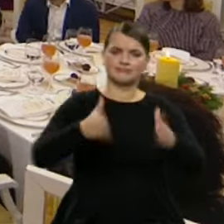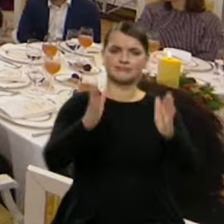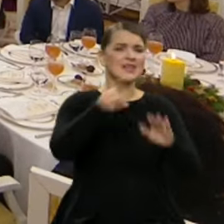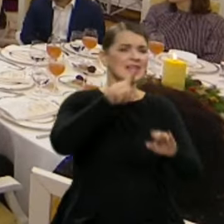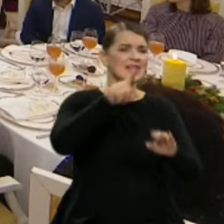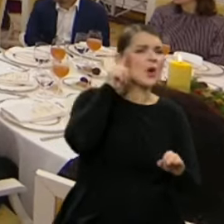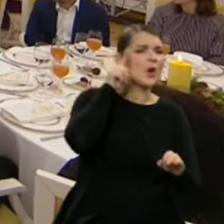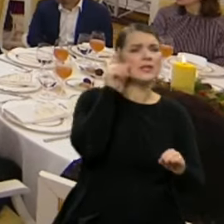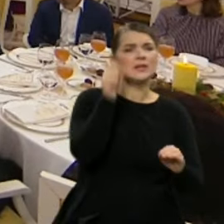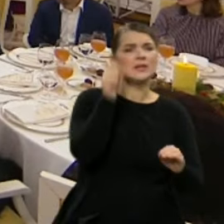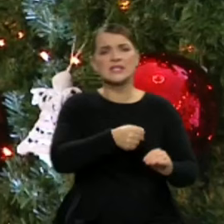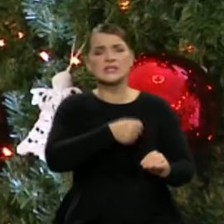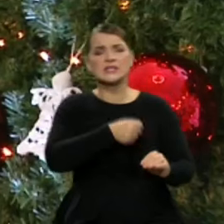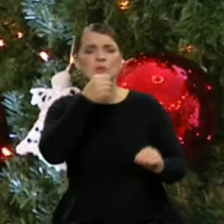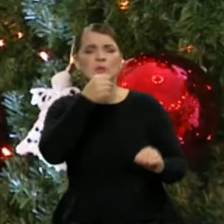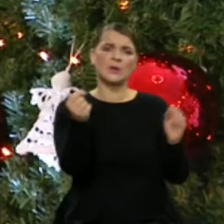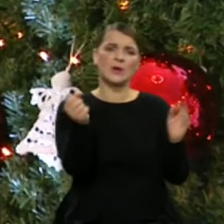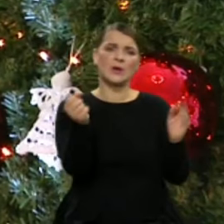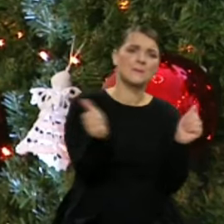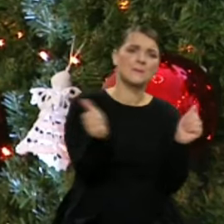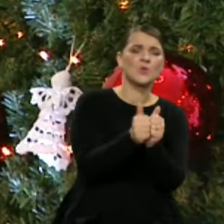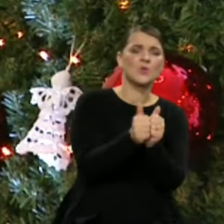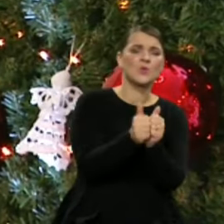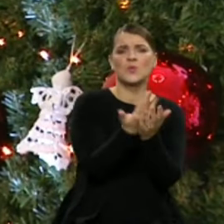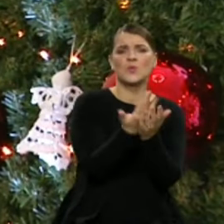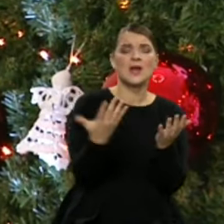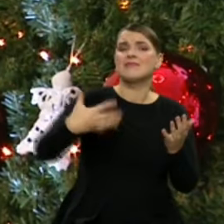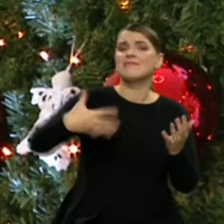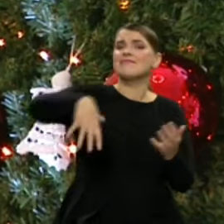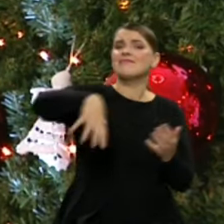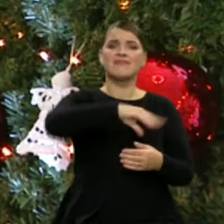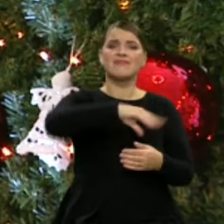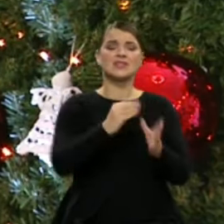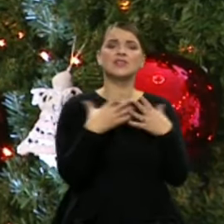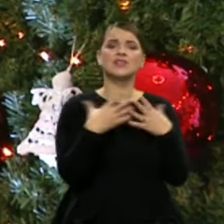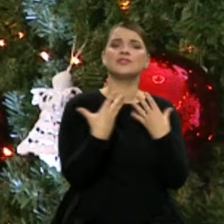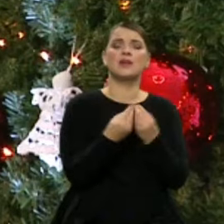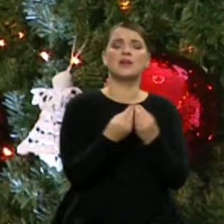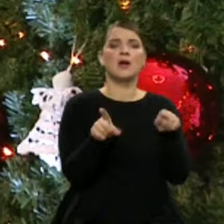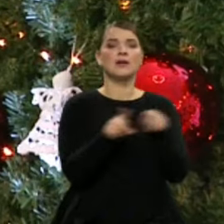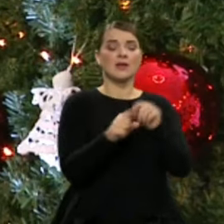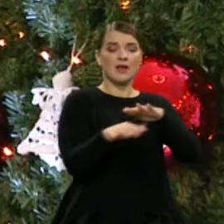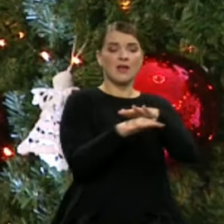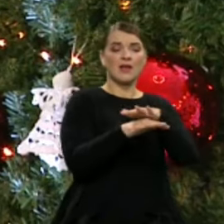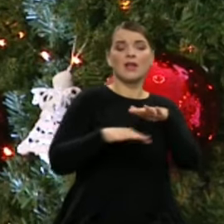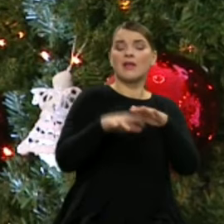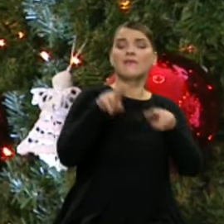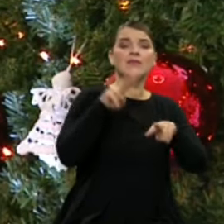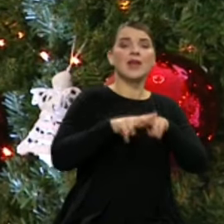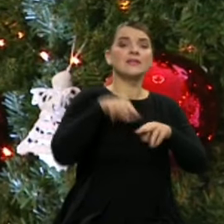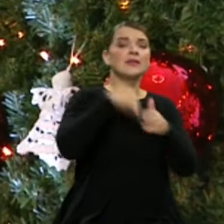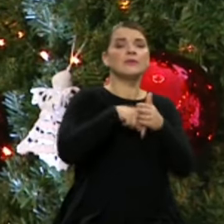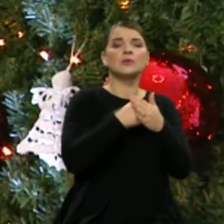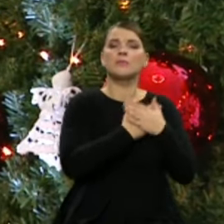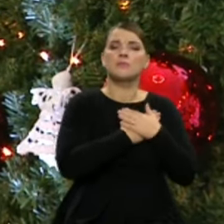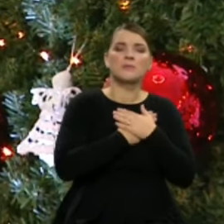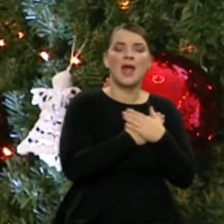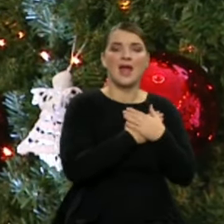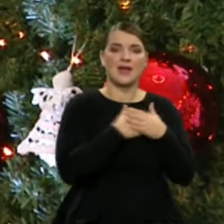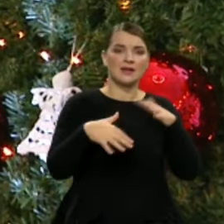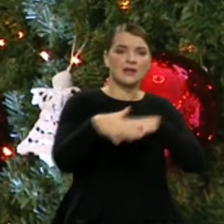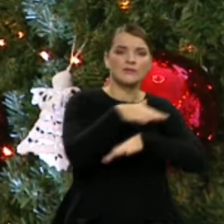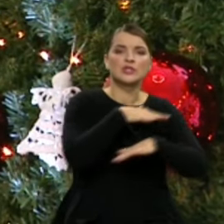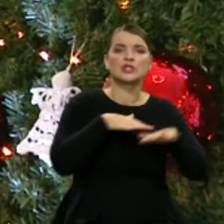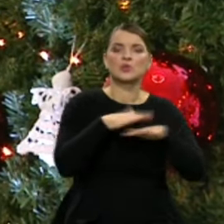sutuoktinius, senelius ir kiekvieną šeimą. Tegul visuomet šeima išlieka erdvė, kurioje patiriama meilė, atrandama visuomenė,